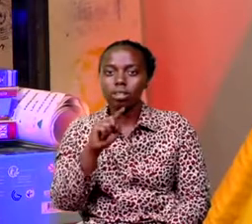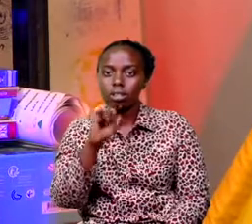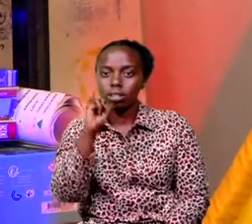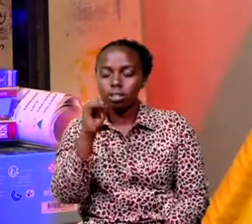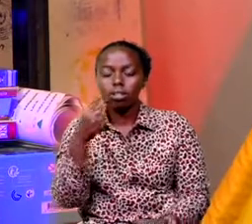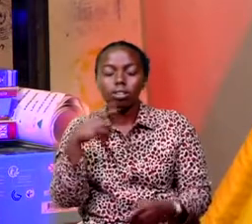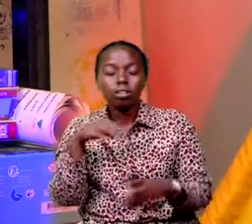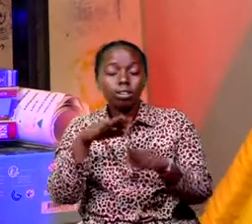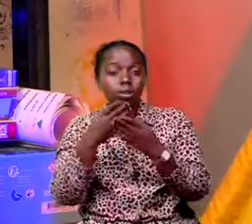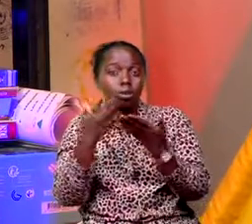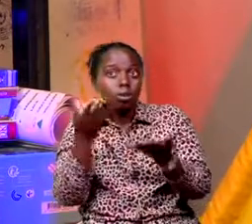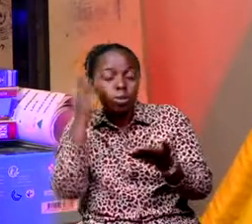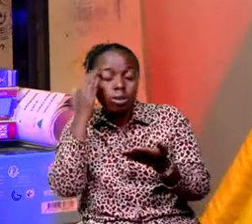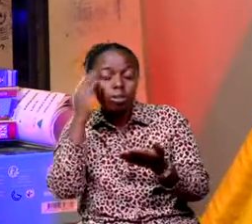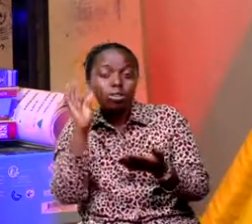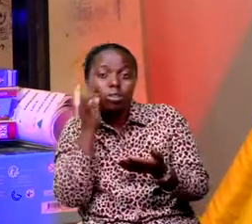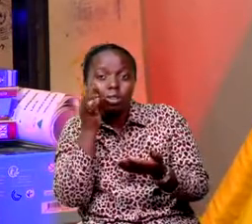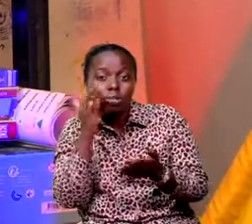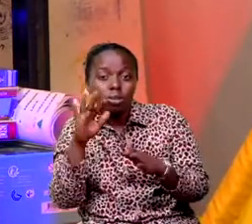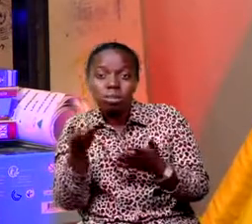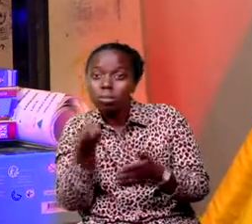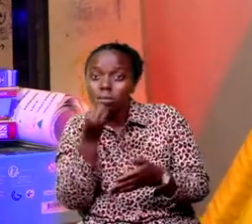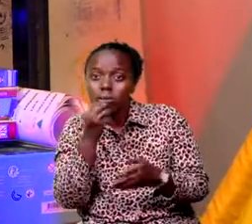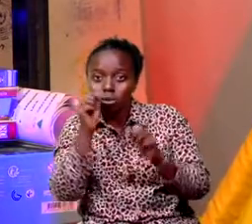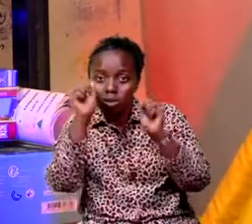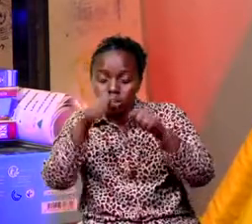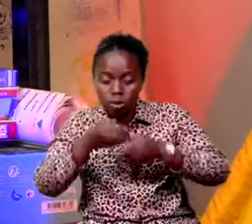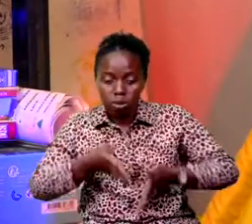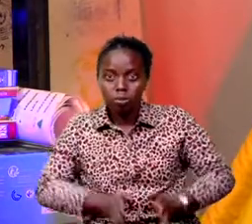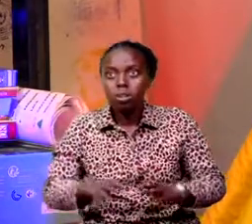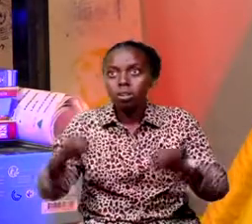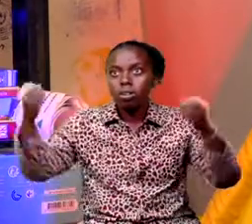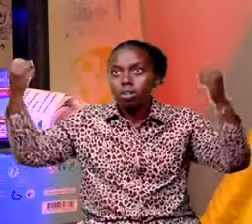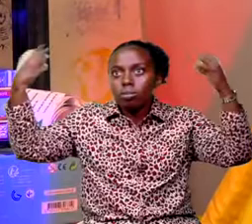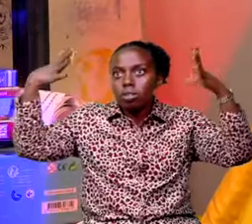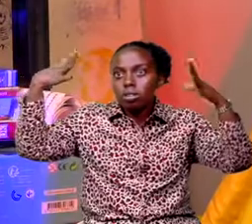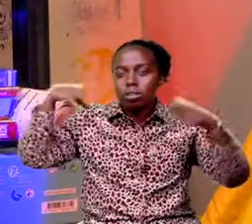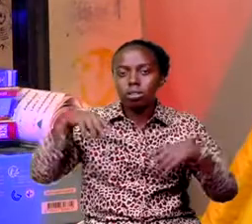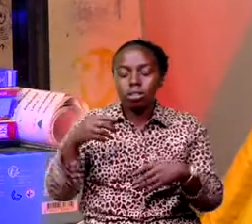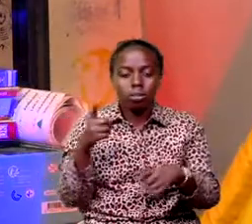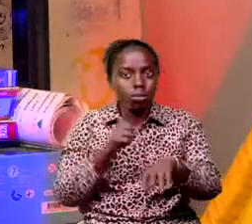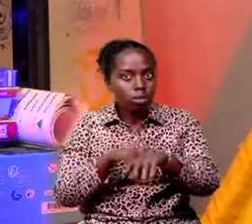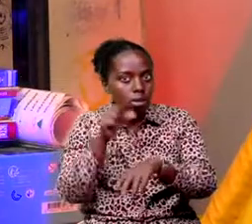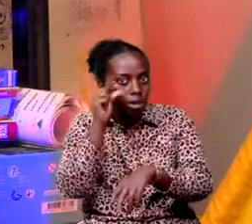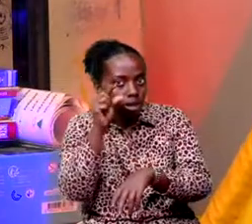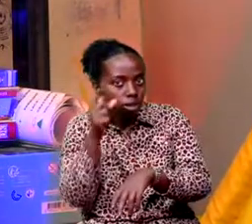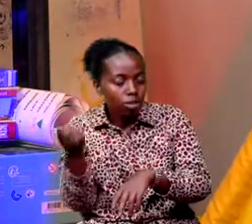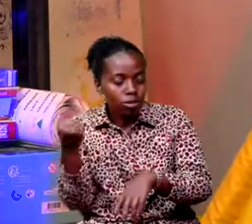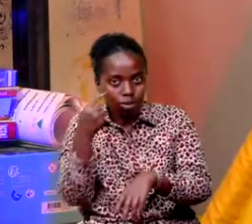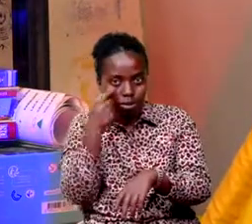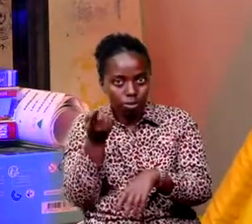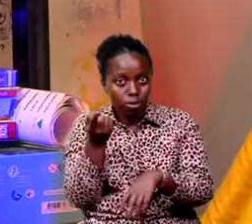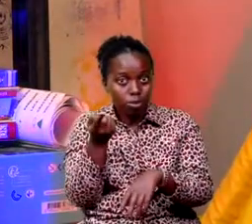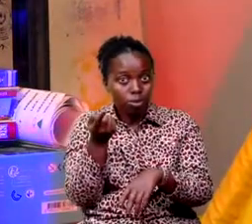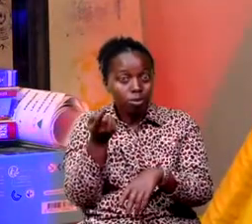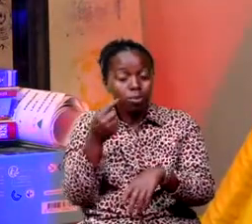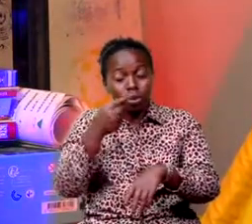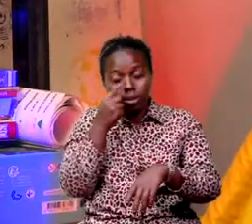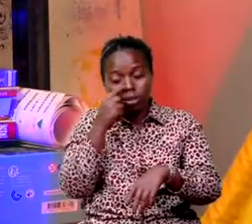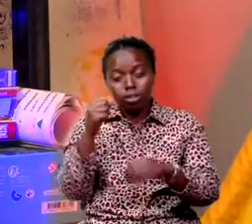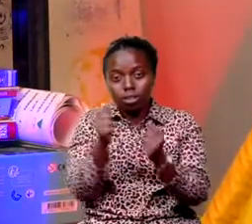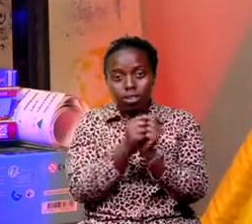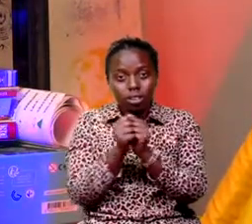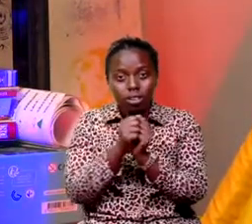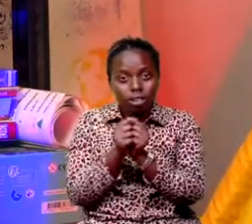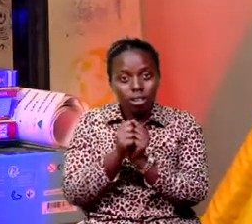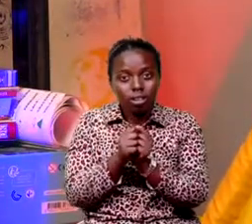ubugenge ese waruzi kimbuto ese waruzi ko ibiribwa bishobora kubyara amashanyarazi mukanya gato turaza kubibona kandi turaza kuba